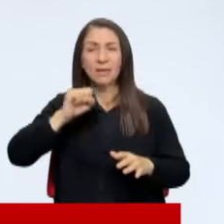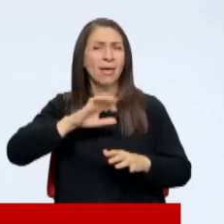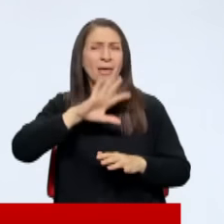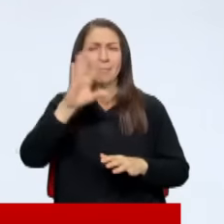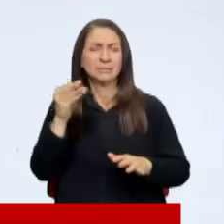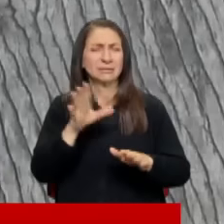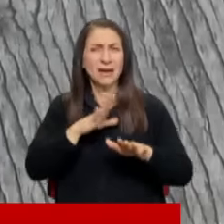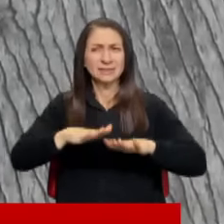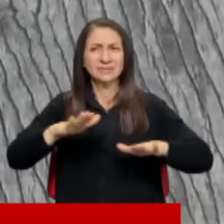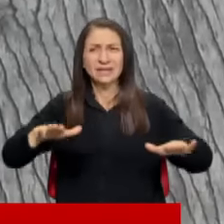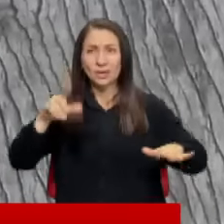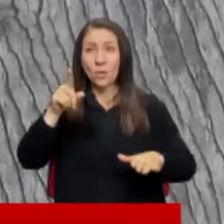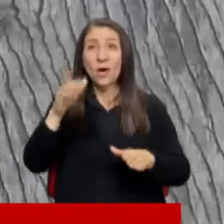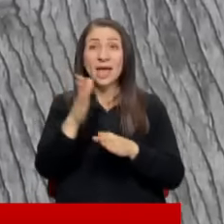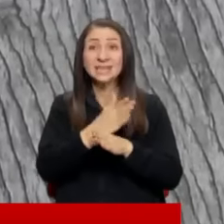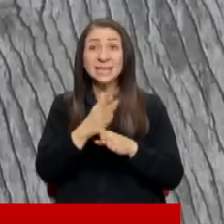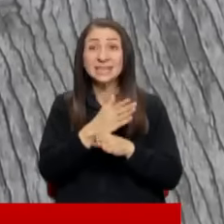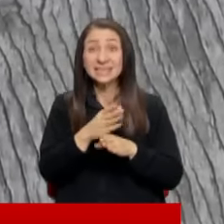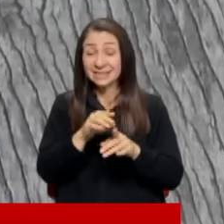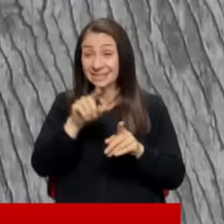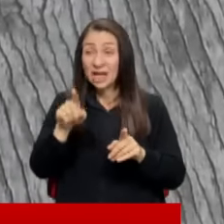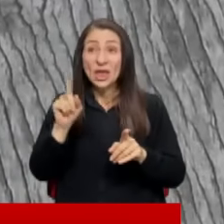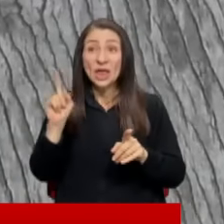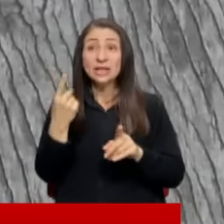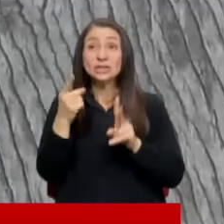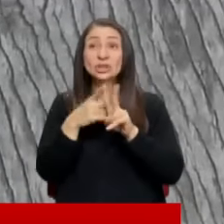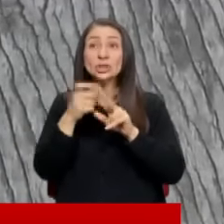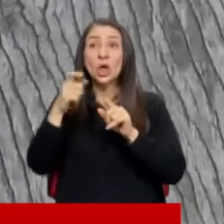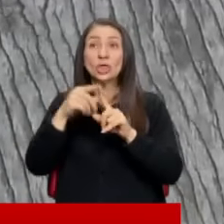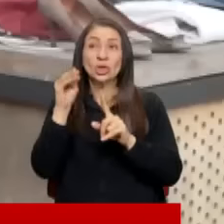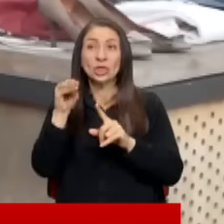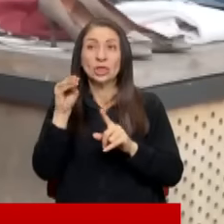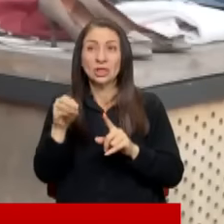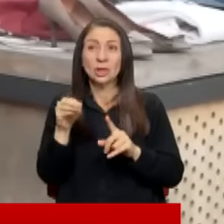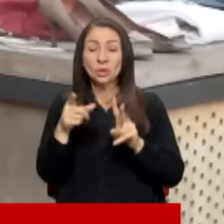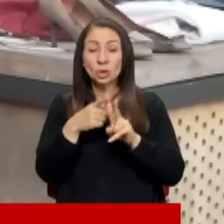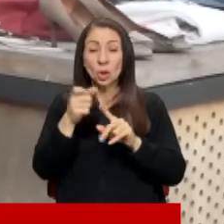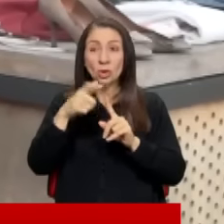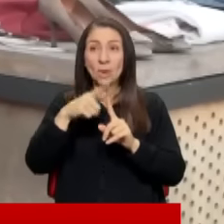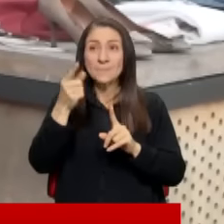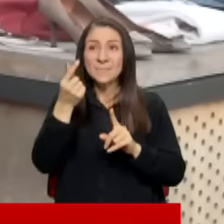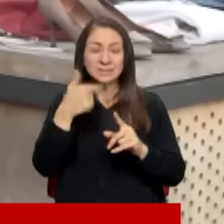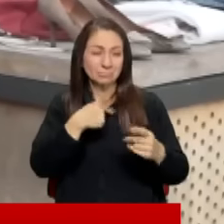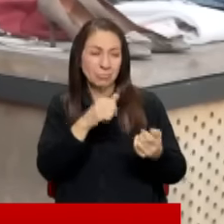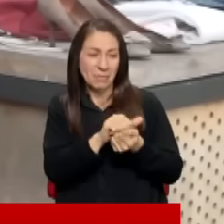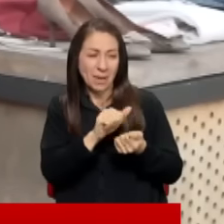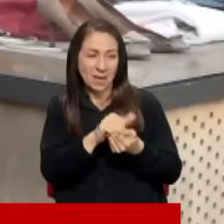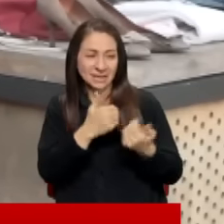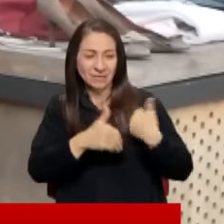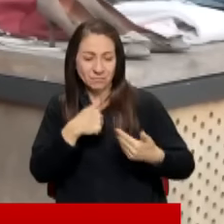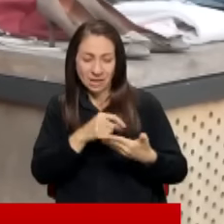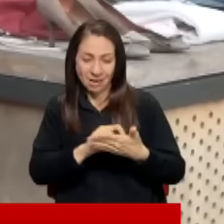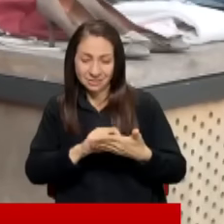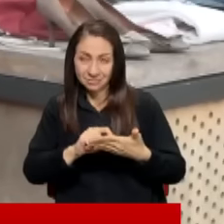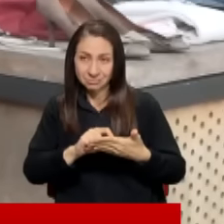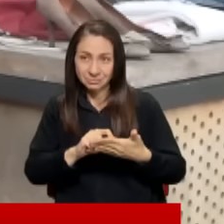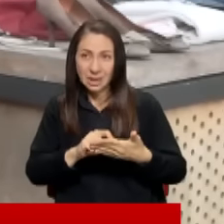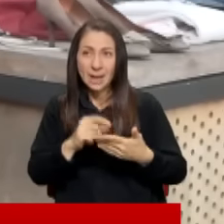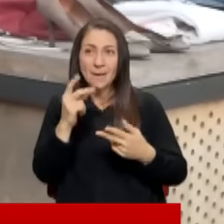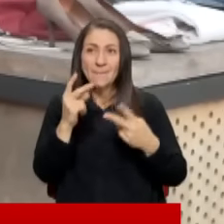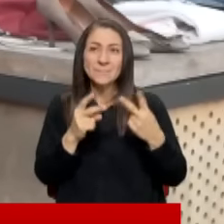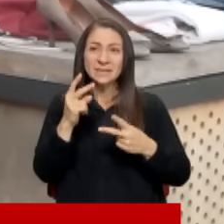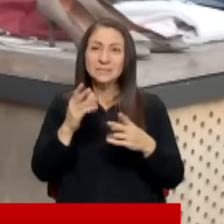var standlarda. O eşyaların yanına ilginç notlar da iliştirildi. Notların bir kısmını biz birlikte yazdık kız arkadaşımla.